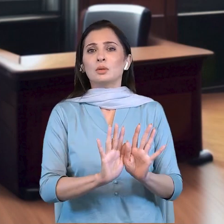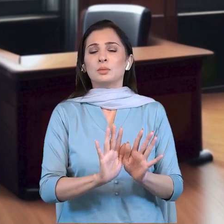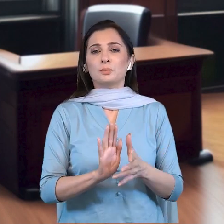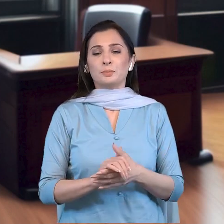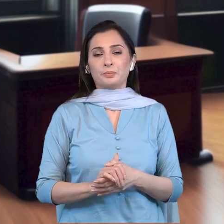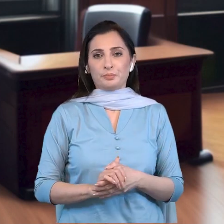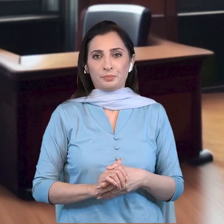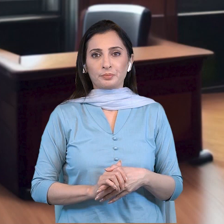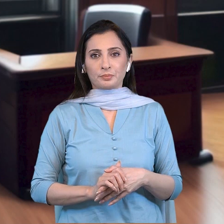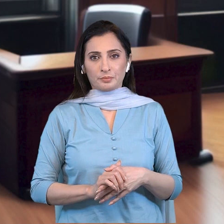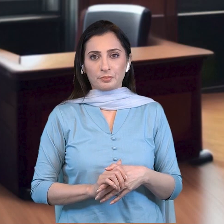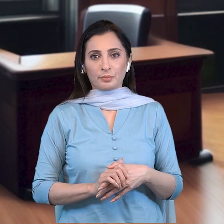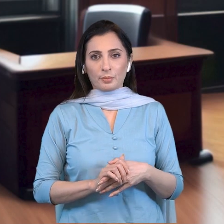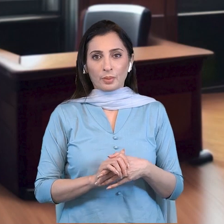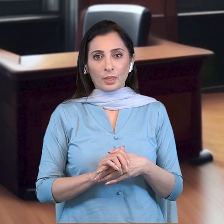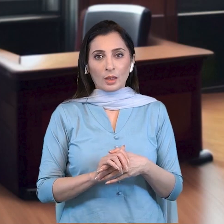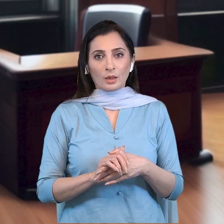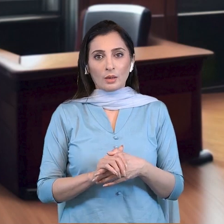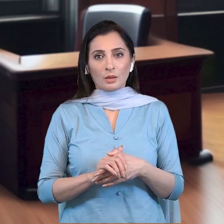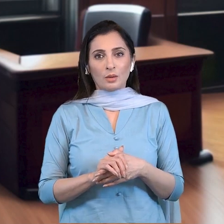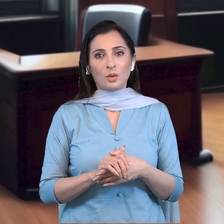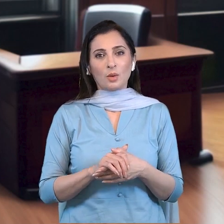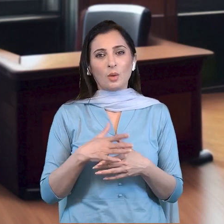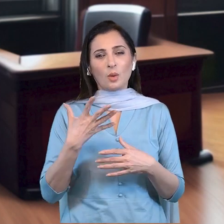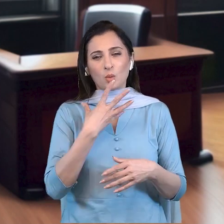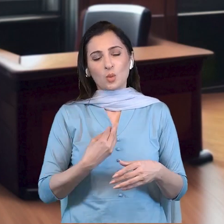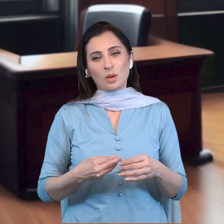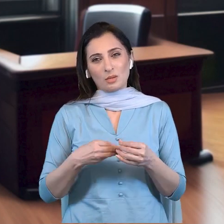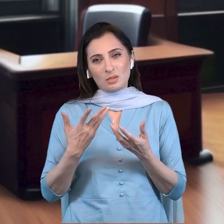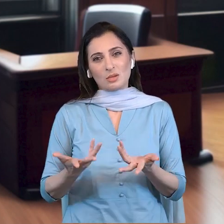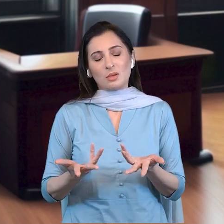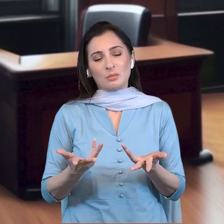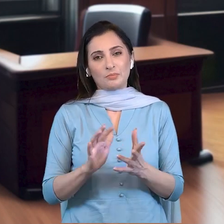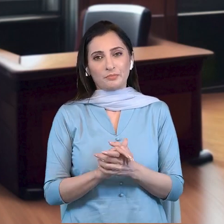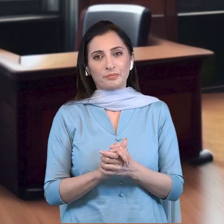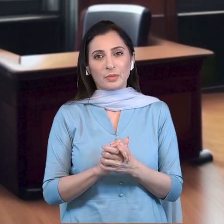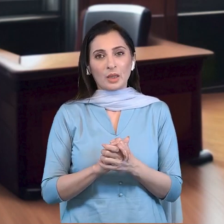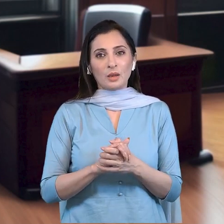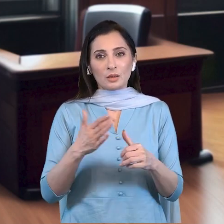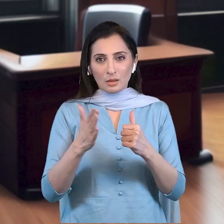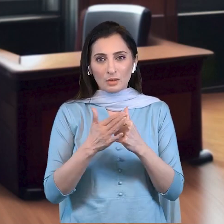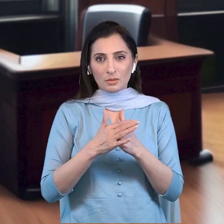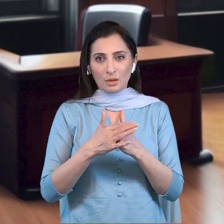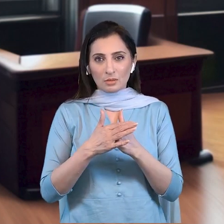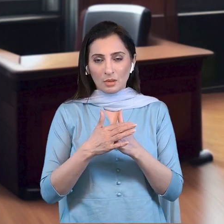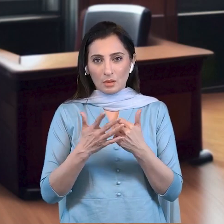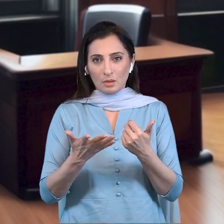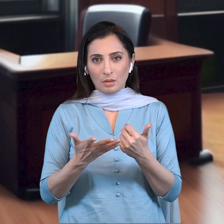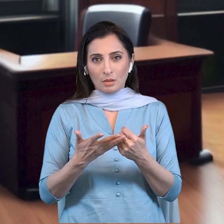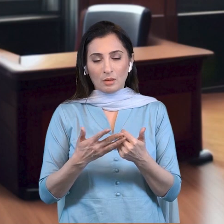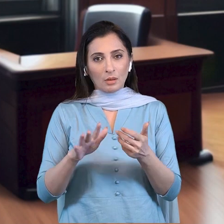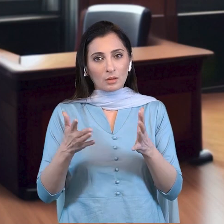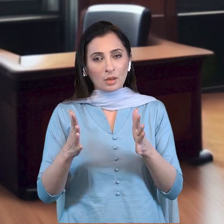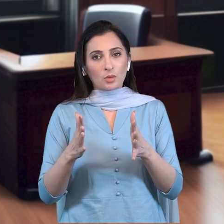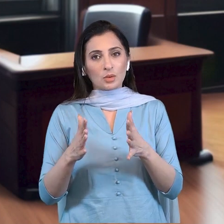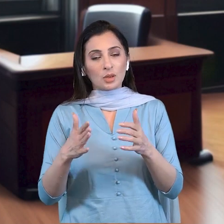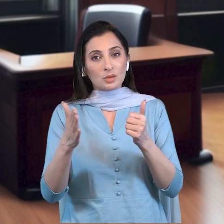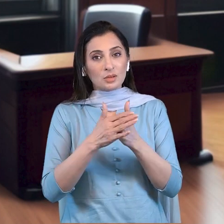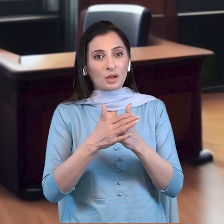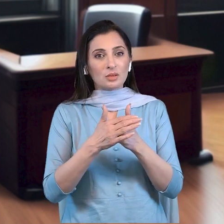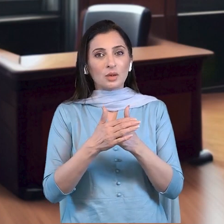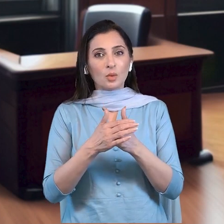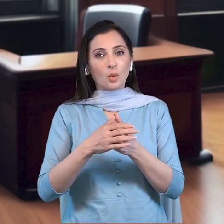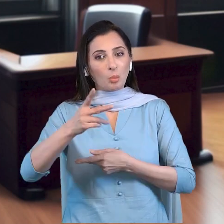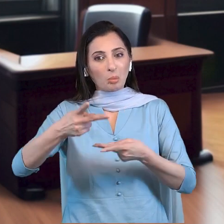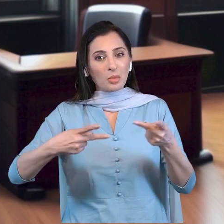ویری انفارچونیٹ ہے کہ اب شادیاں نہیں ہوتی ہیں، وہ یہ شادیاں ایز اے بزنس ٹرانزیکشنز ہوتی